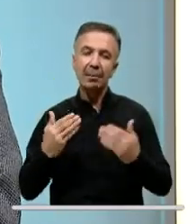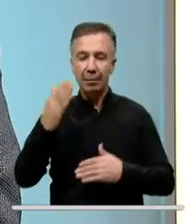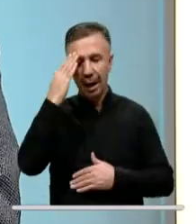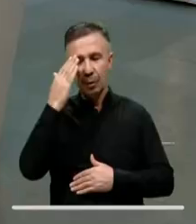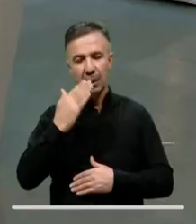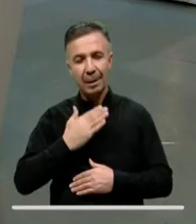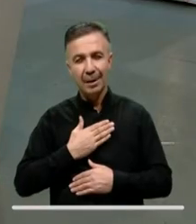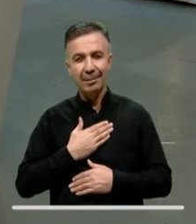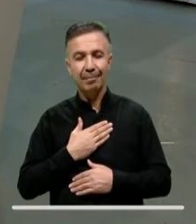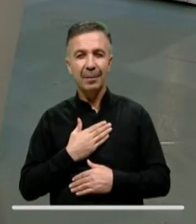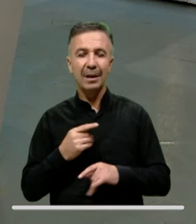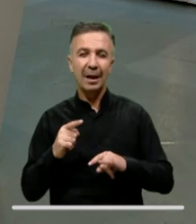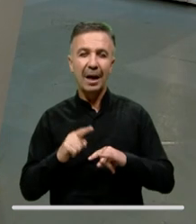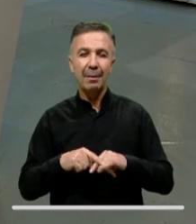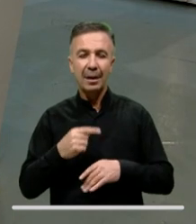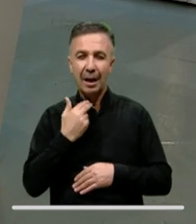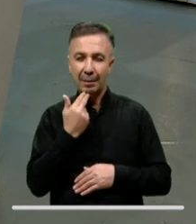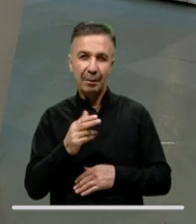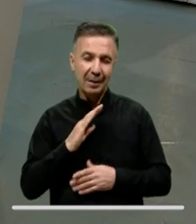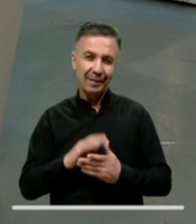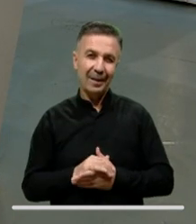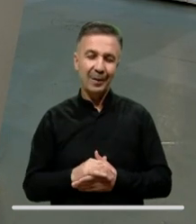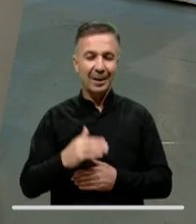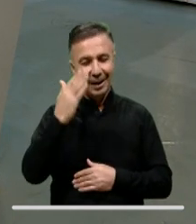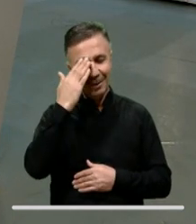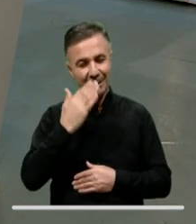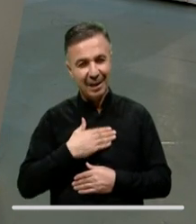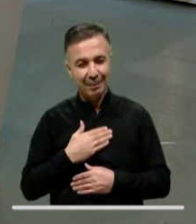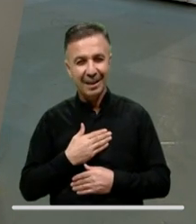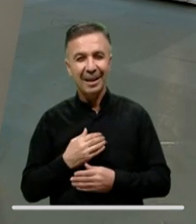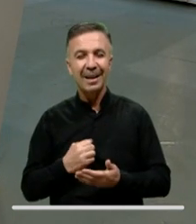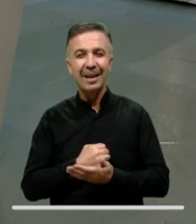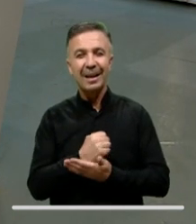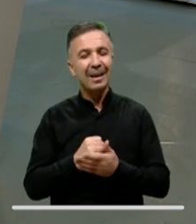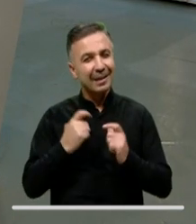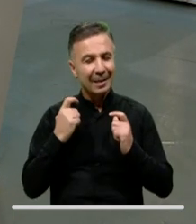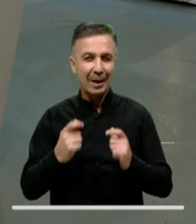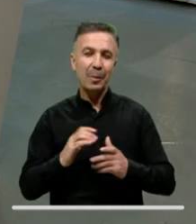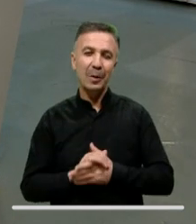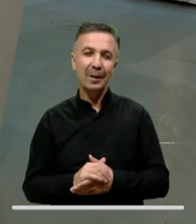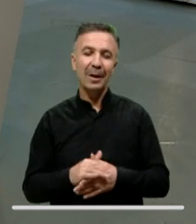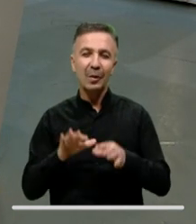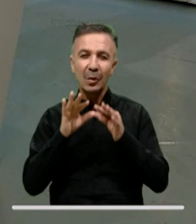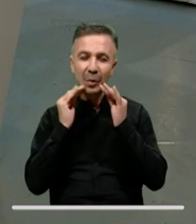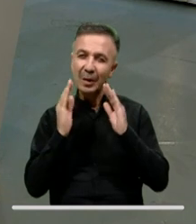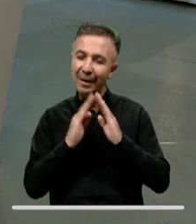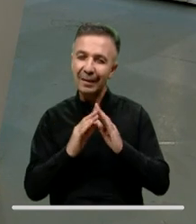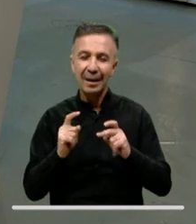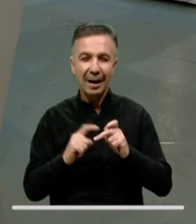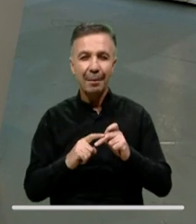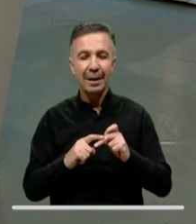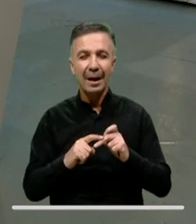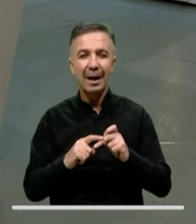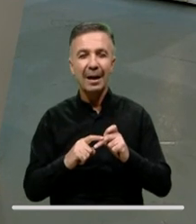Hepsine birden. Bir de Hamide ablamız var hocam. Allah selam. Ona da aleykümselam. Bir de Trabzon'dan, huzur evinden Rabia teyzemiz